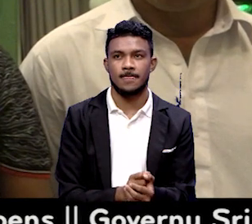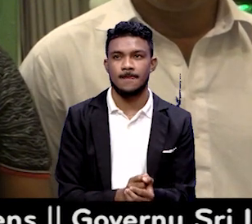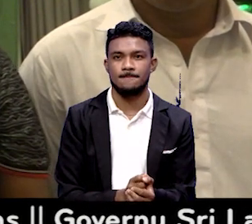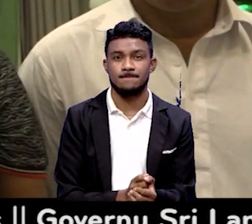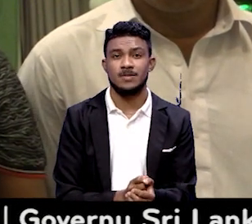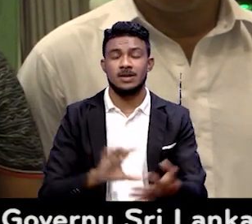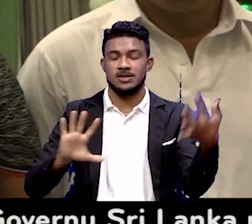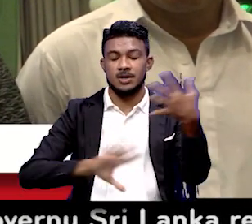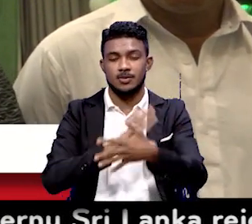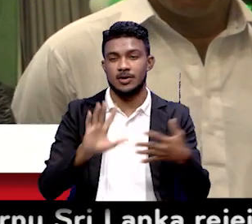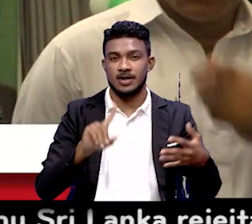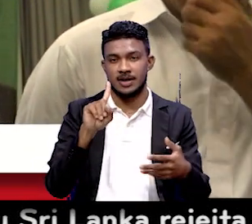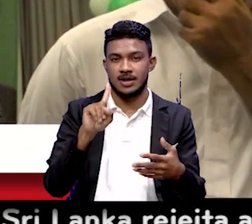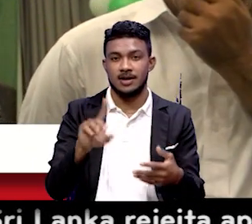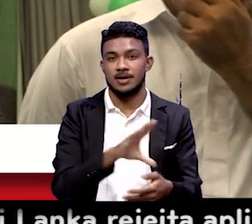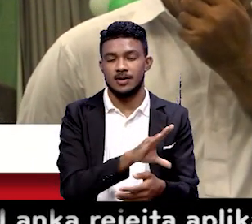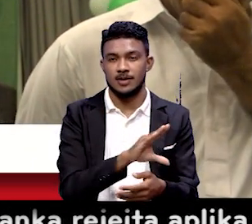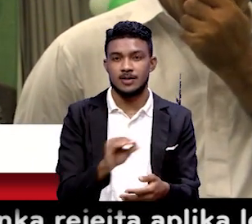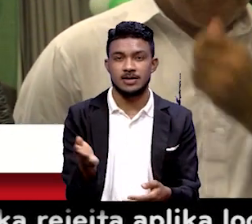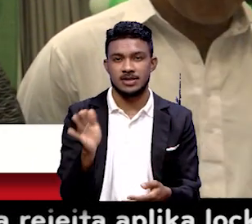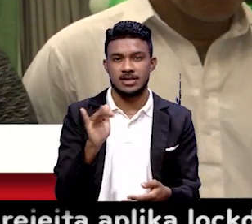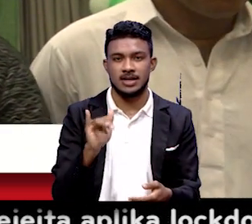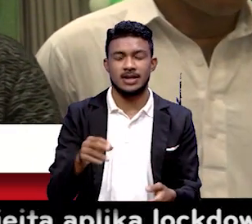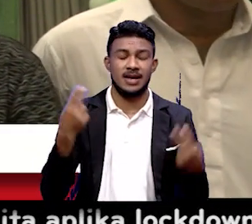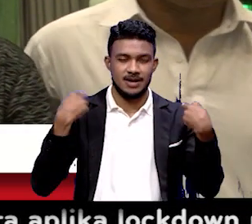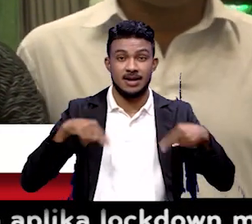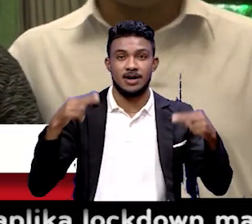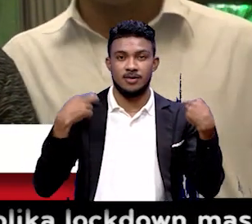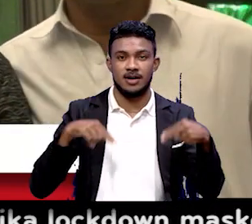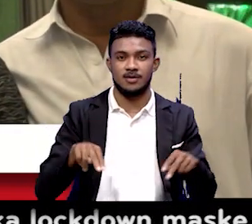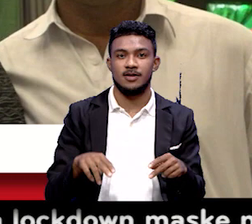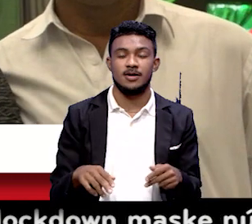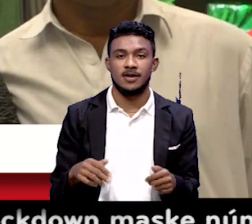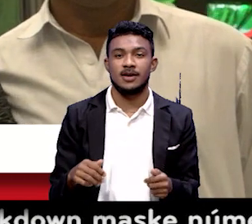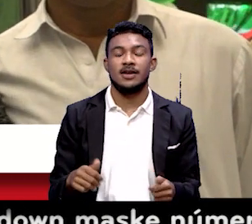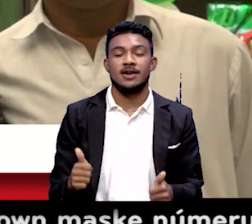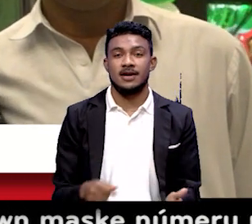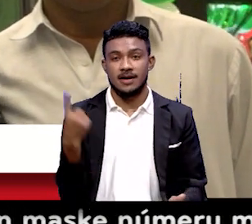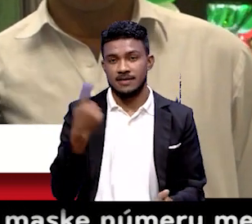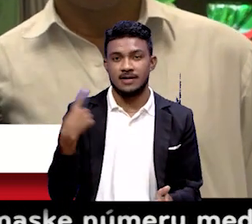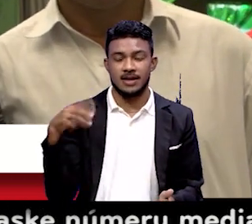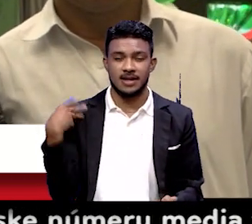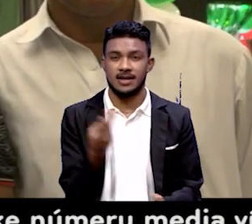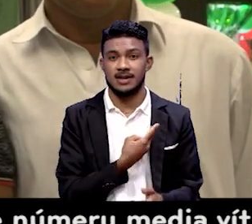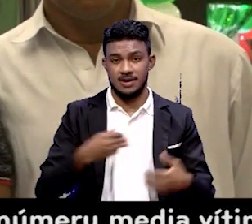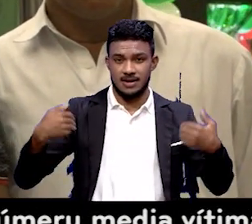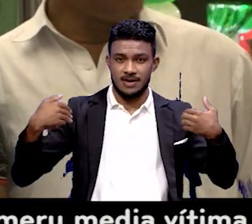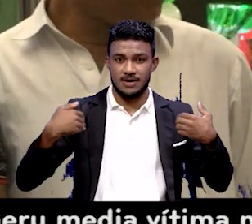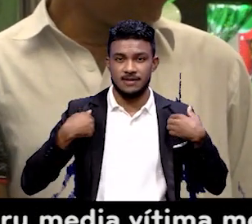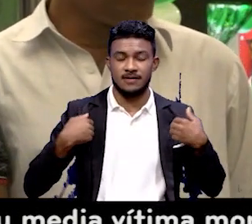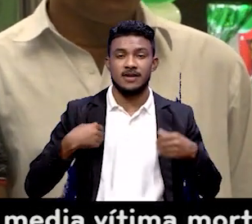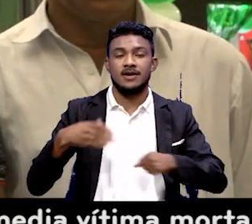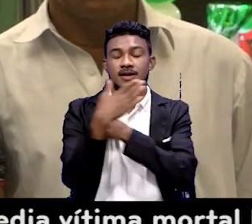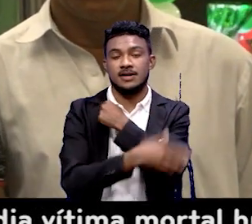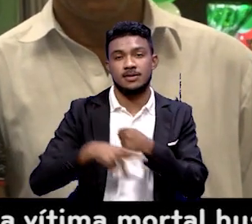ada Merdeka punya lagu-lagu, terus kita punya community association of Pakistanis.